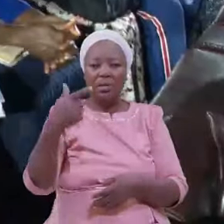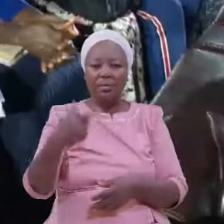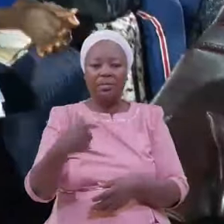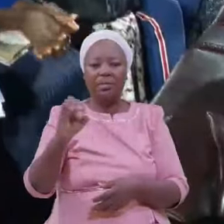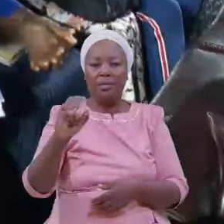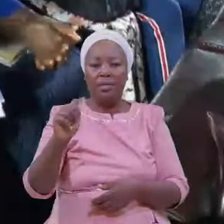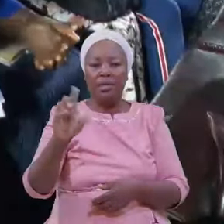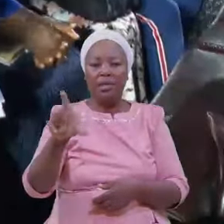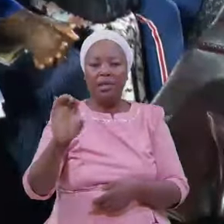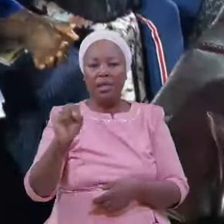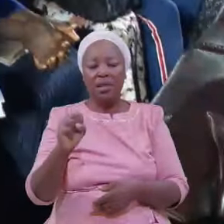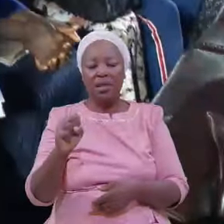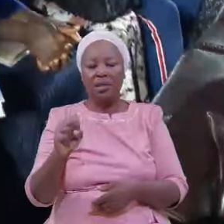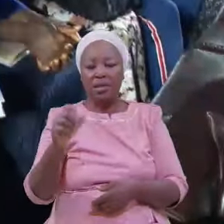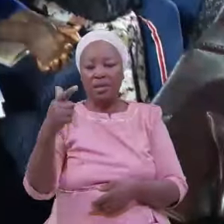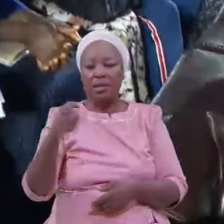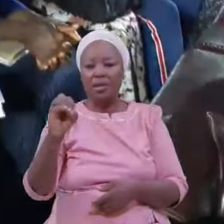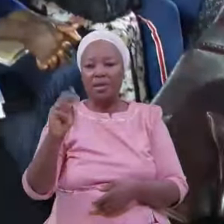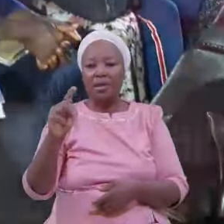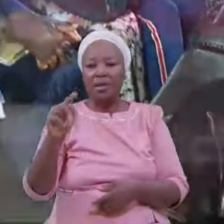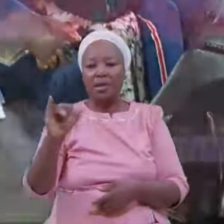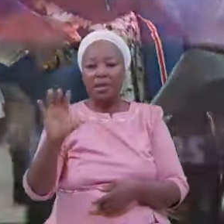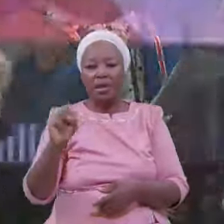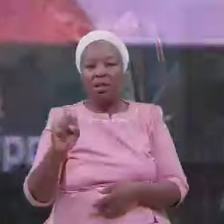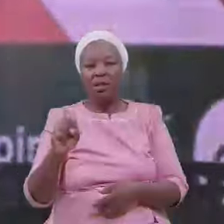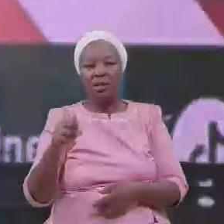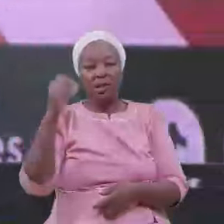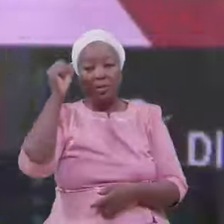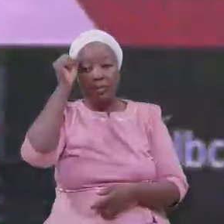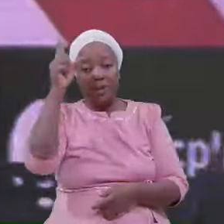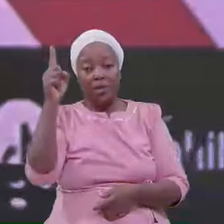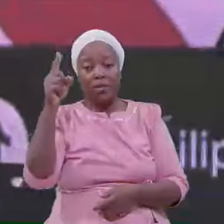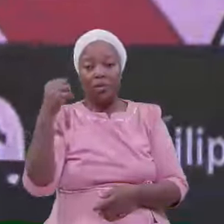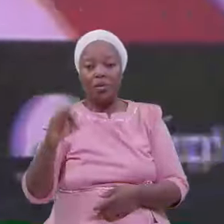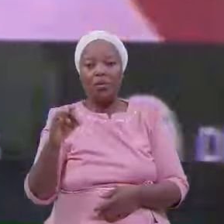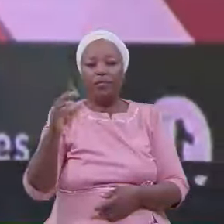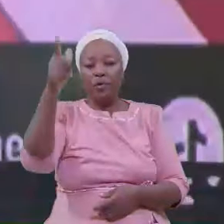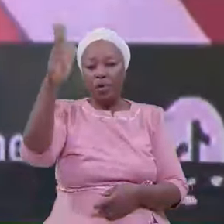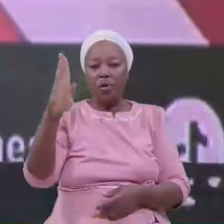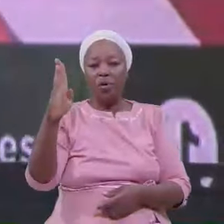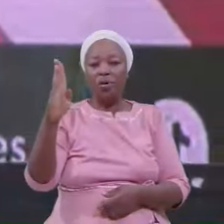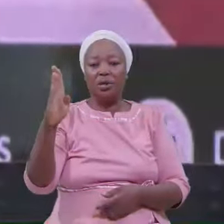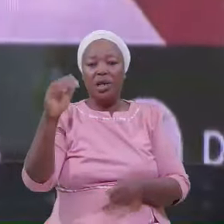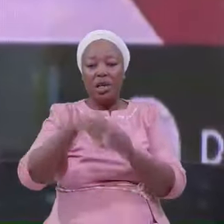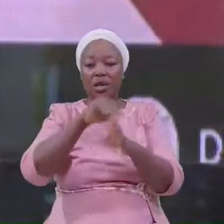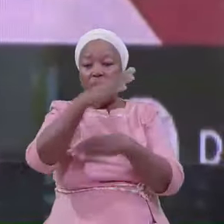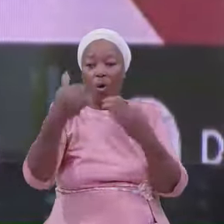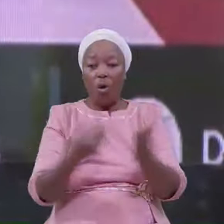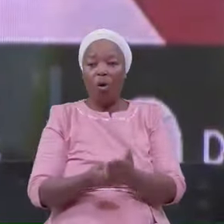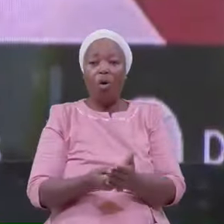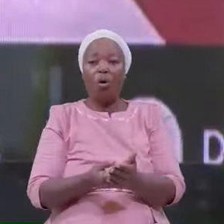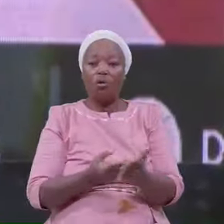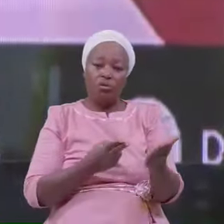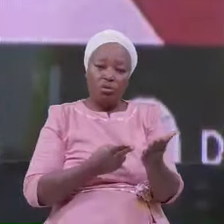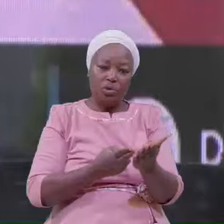of the God of all possibilities in all sincerity. Ang paningin ng mga taong